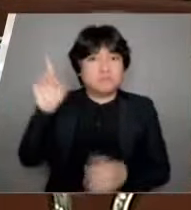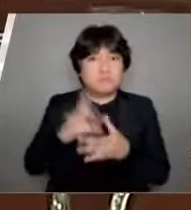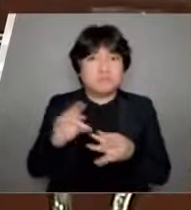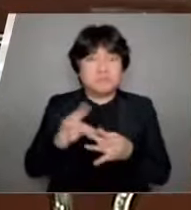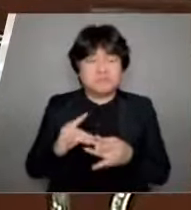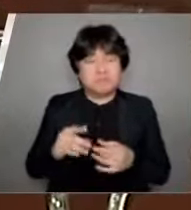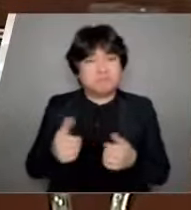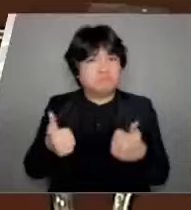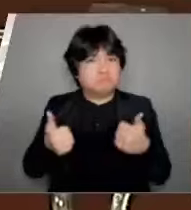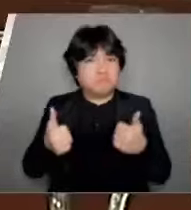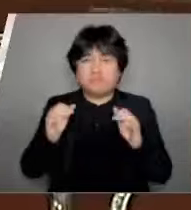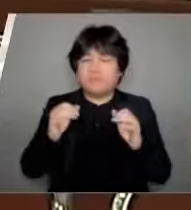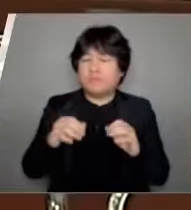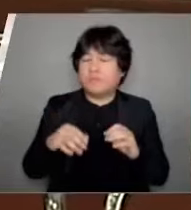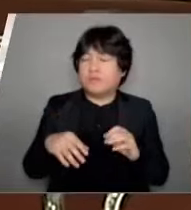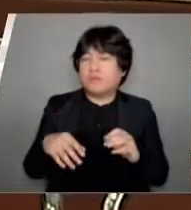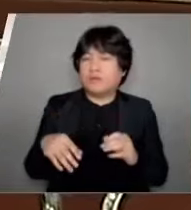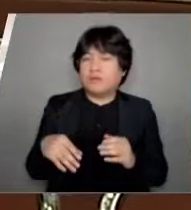mo.